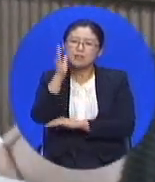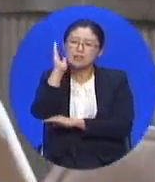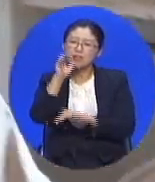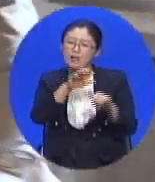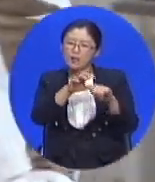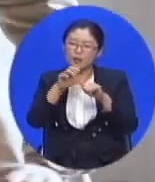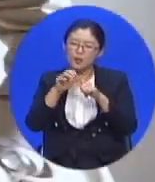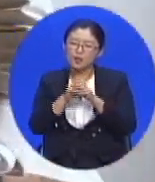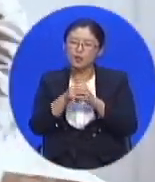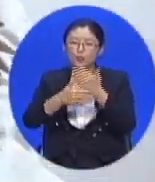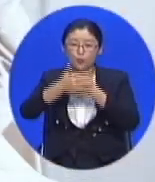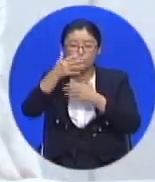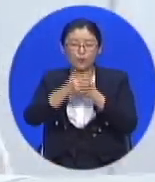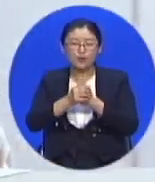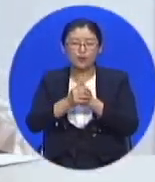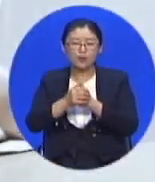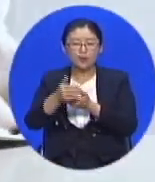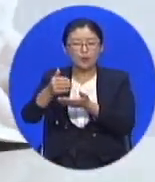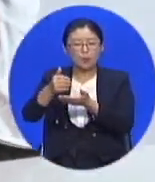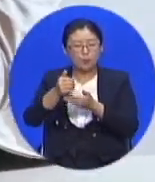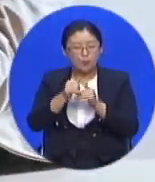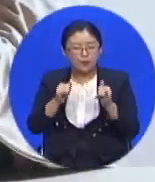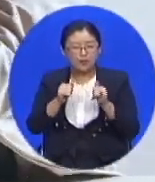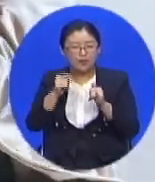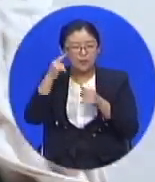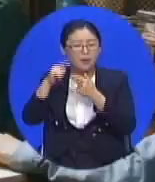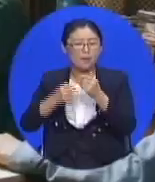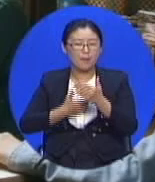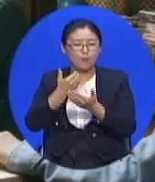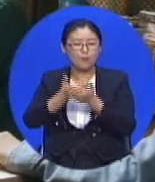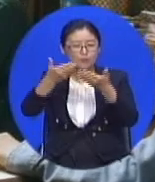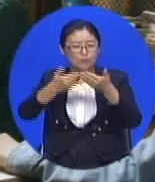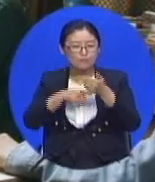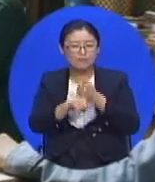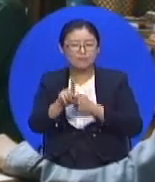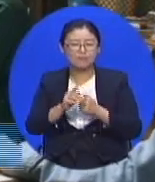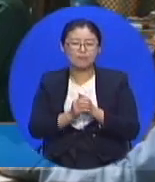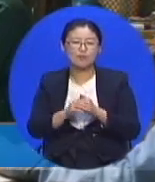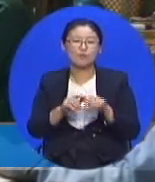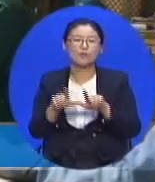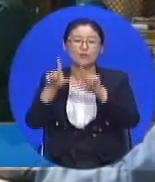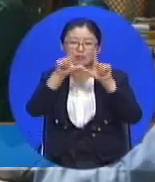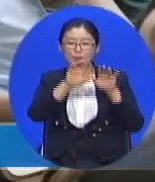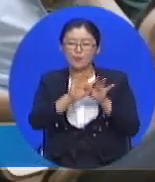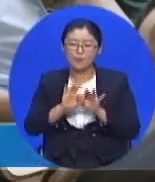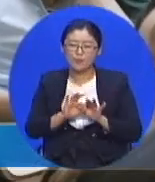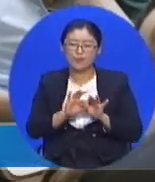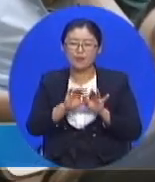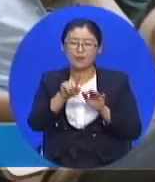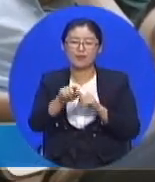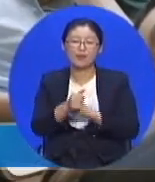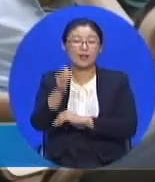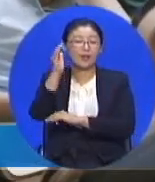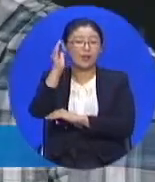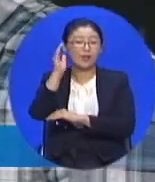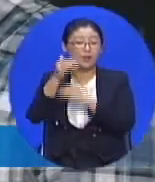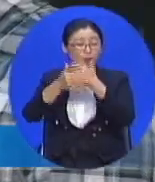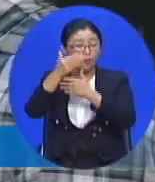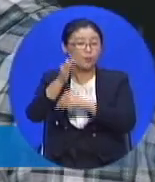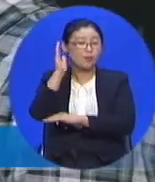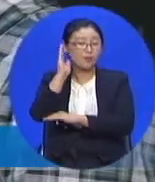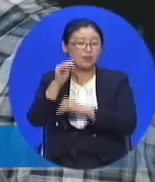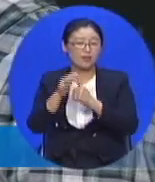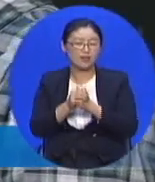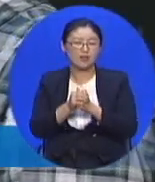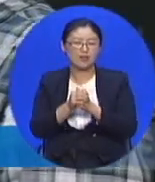작품들이 관객의 마음을 사로잡는 것일까? 우리의 삶과 결코 무관하지 않은 영화 속 현실 세계가 극의